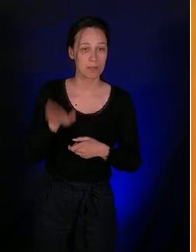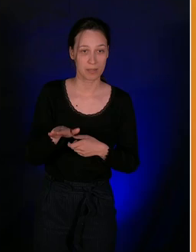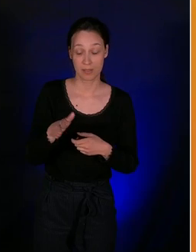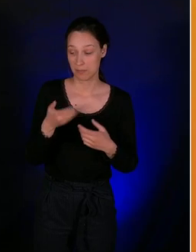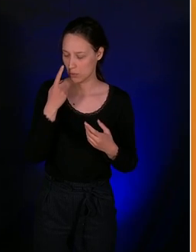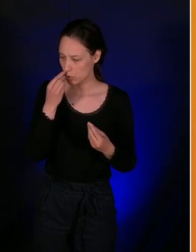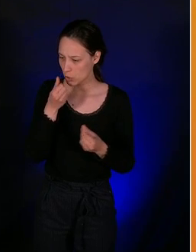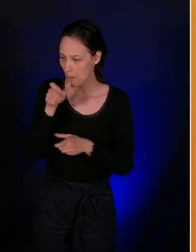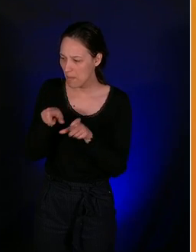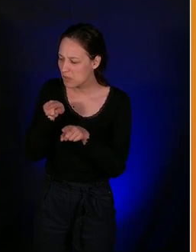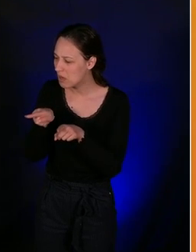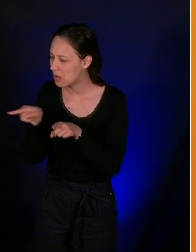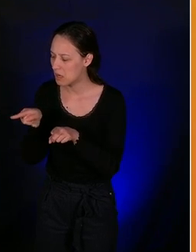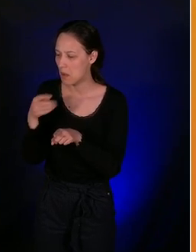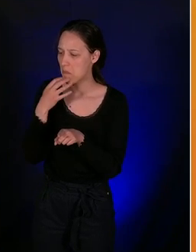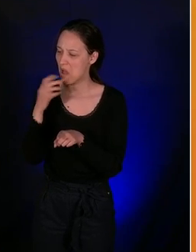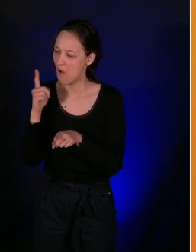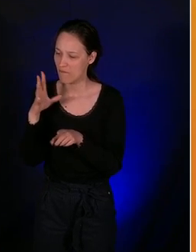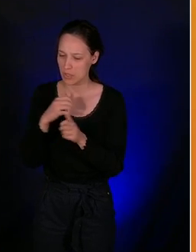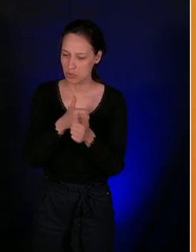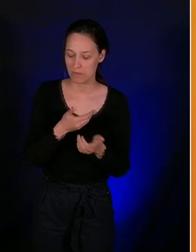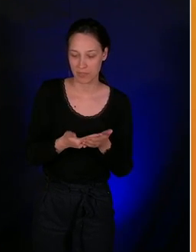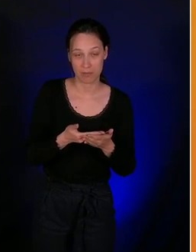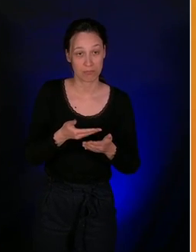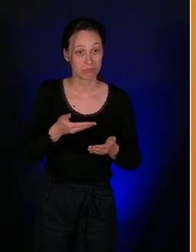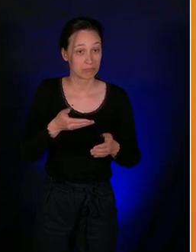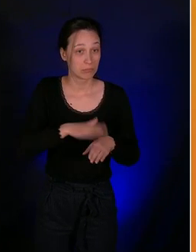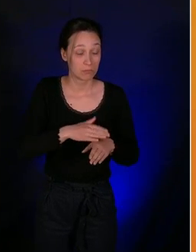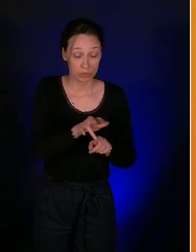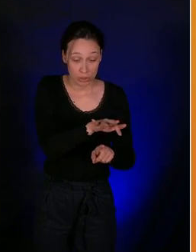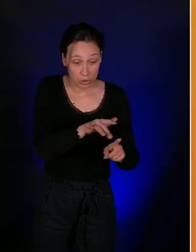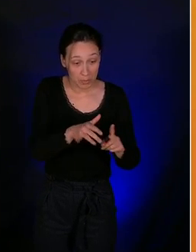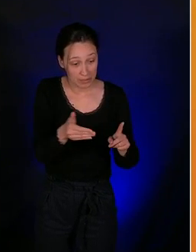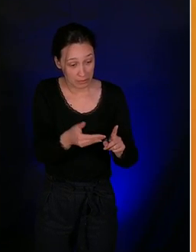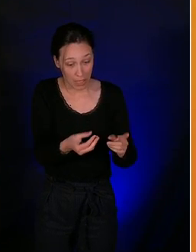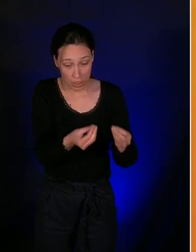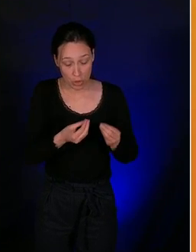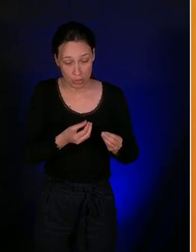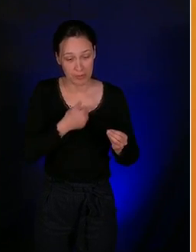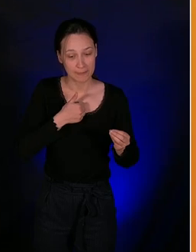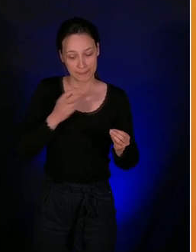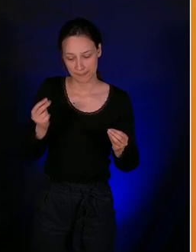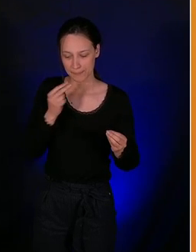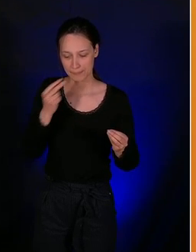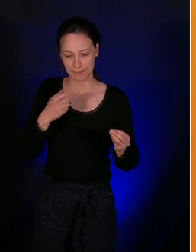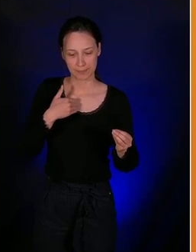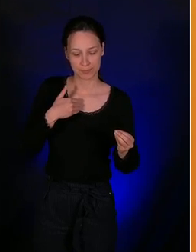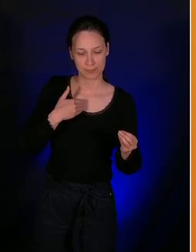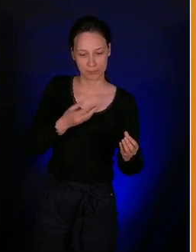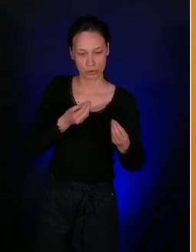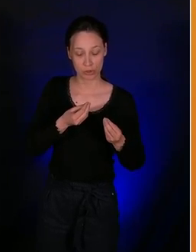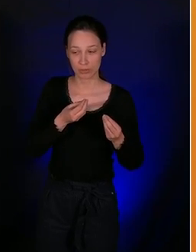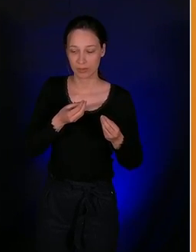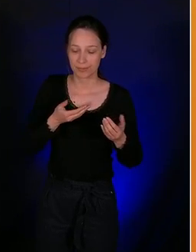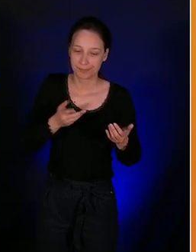vivre. Alors peut-être que c'est cette nouvelle société, plus individualiste, qui nous oriente vers ça. Donc on peut s'engueuler,